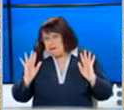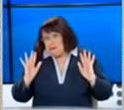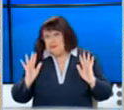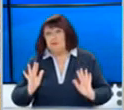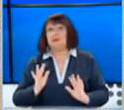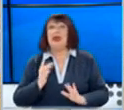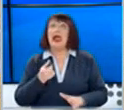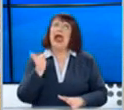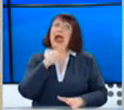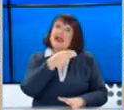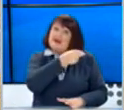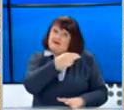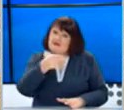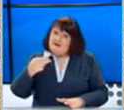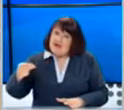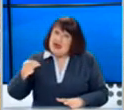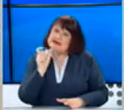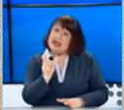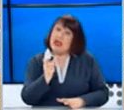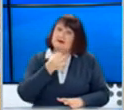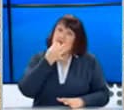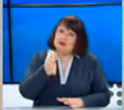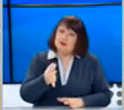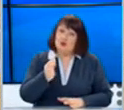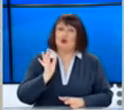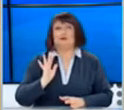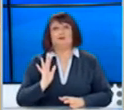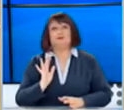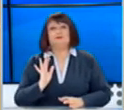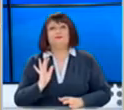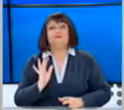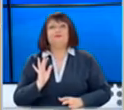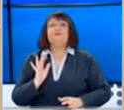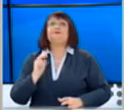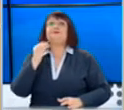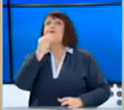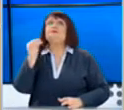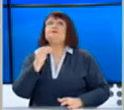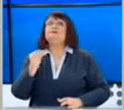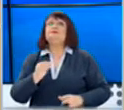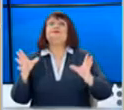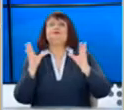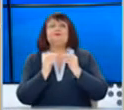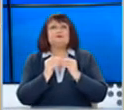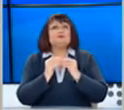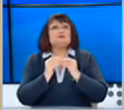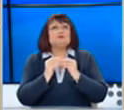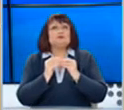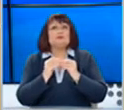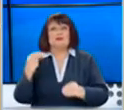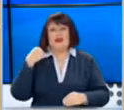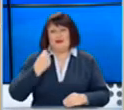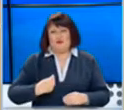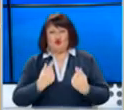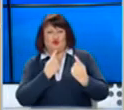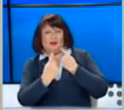θα πω μια άλλη φράση εδώ. Μια άλλη φράση, γιατί τα ζητήματα αυτά, ξέρετε, έχουν απασχολήσει το δημόσιο